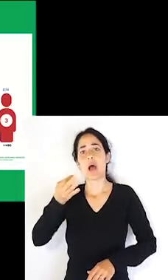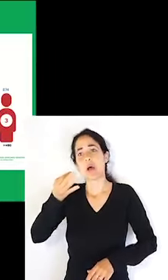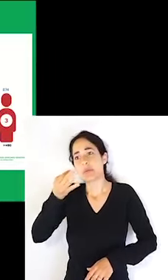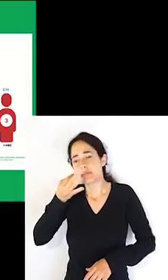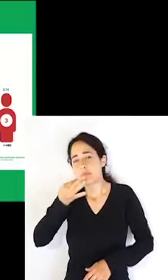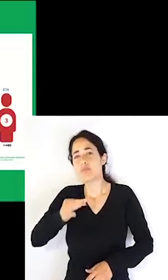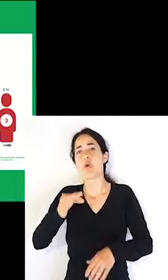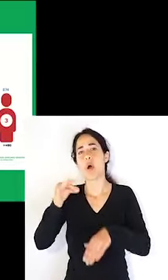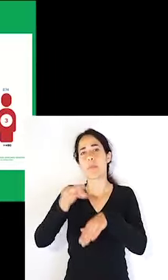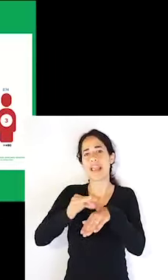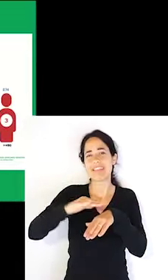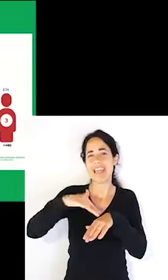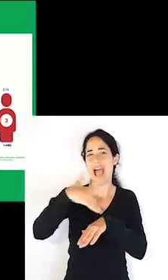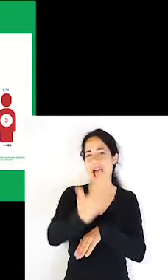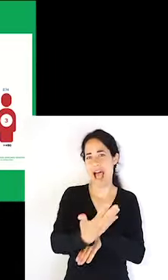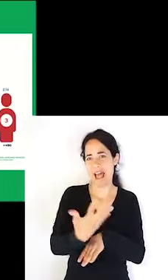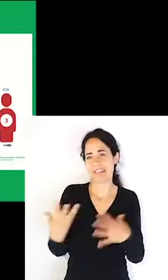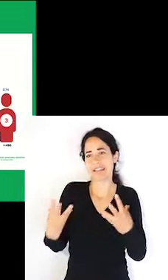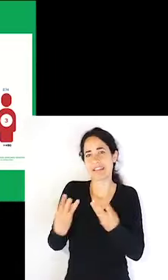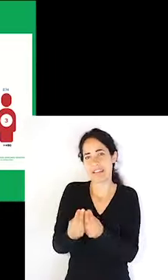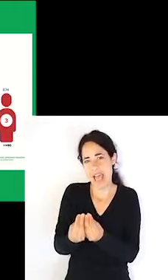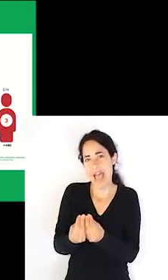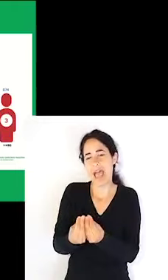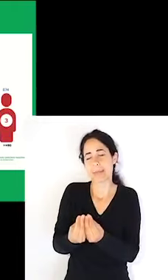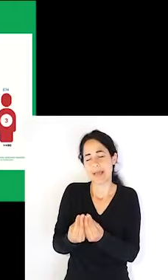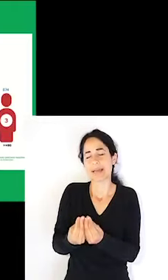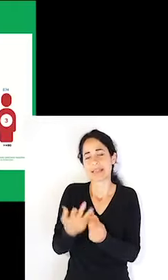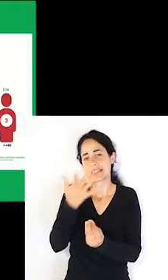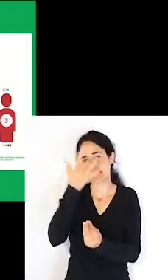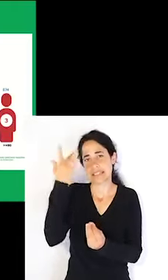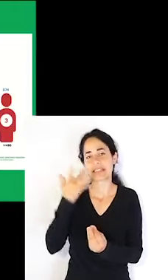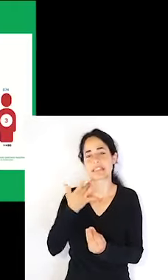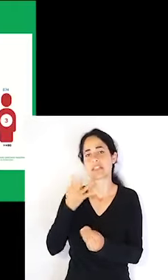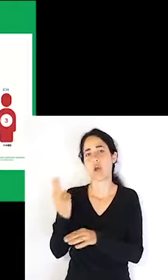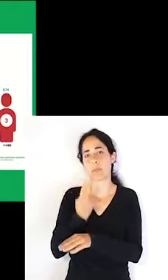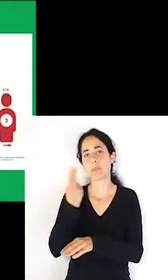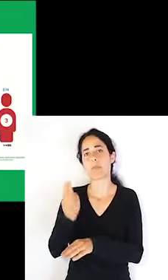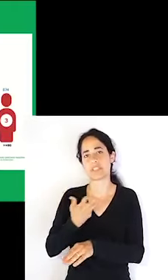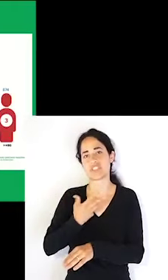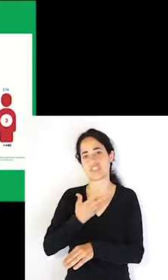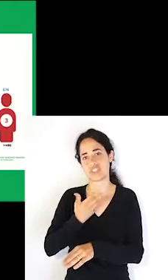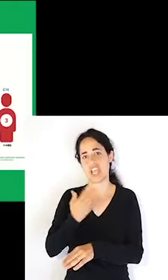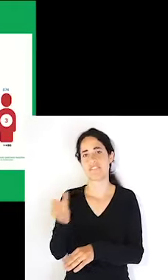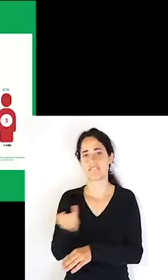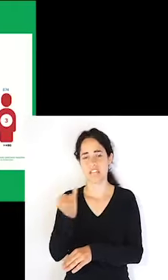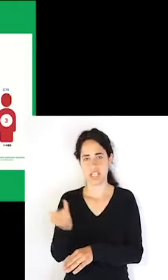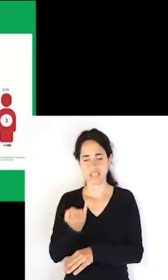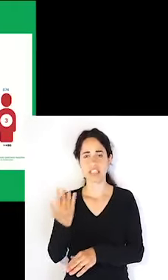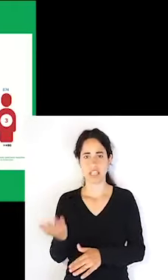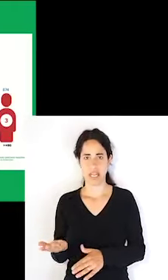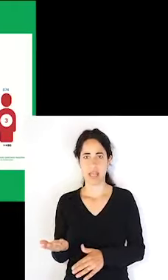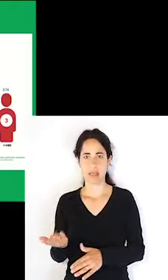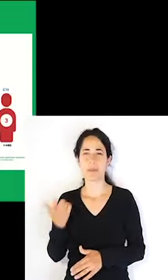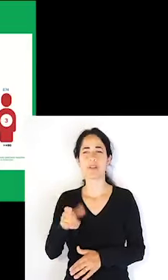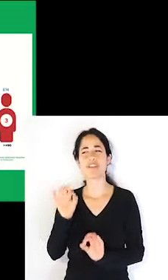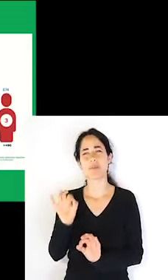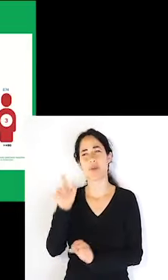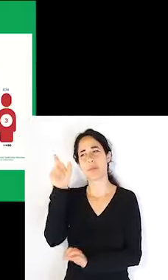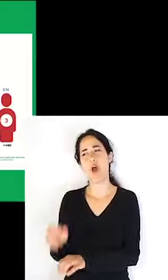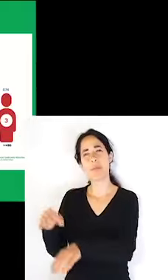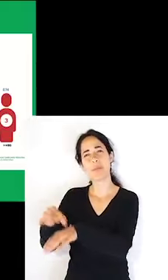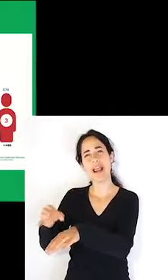comorbidità, quindi anche di altre patologie che insieme al Covid poi rendono la situazione clinica del